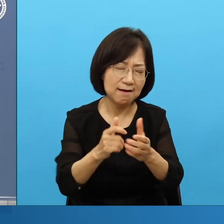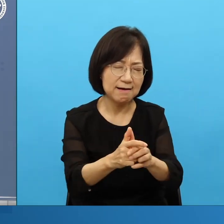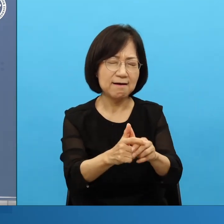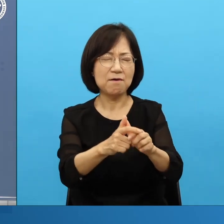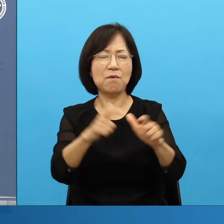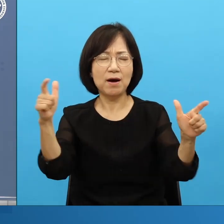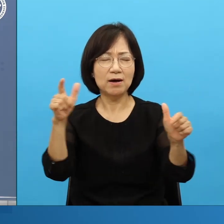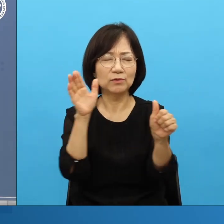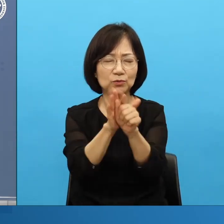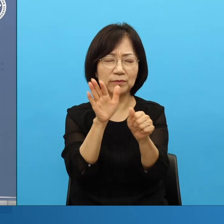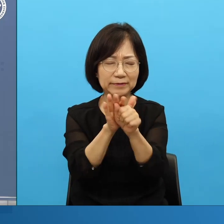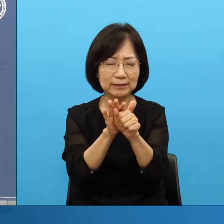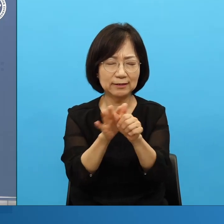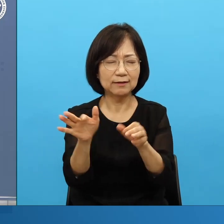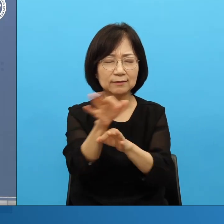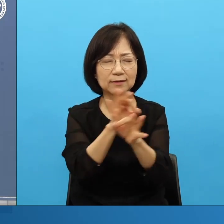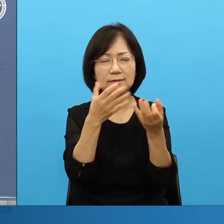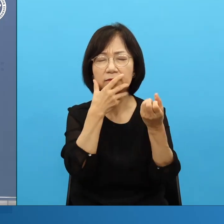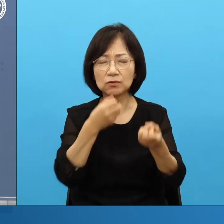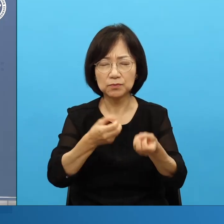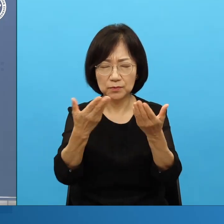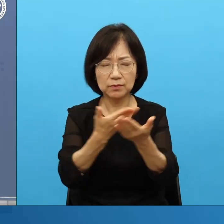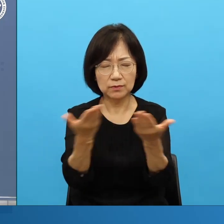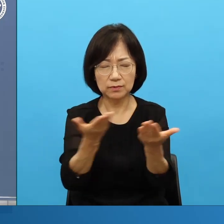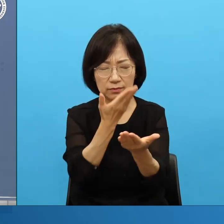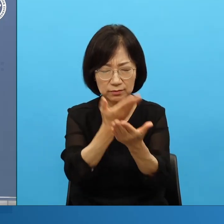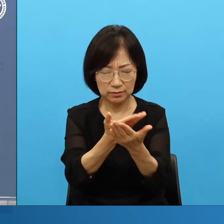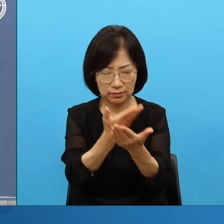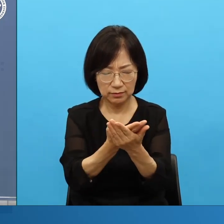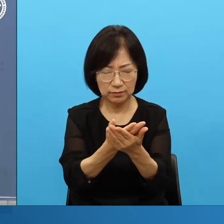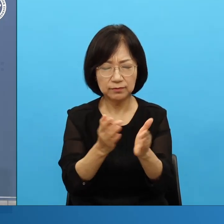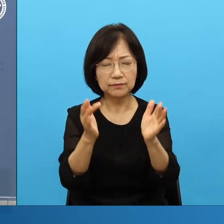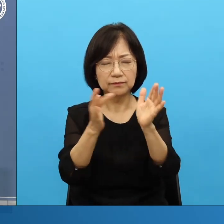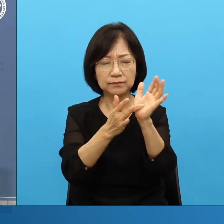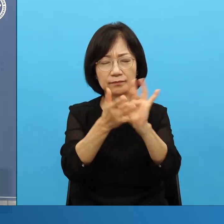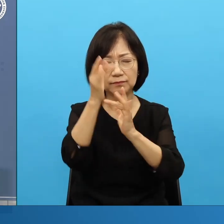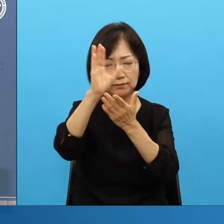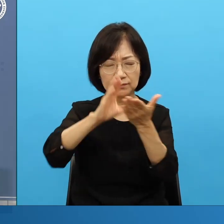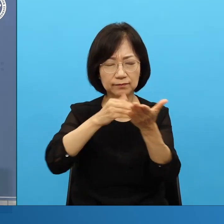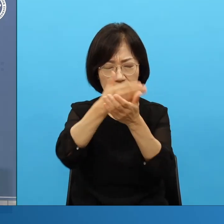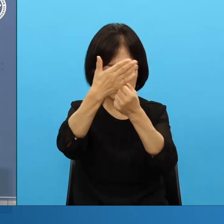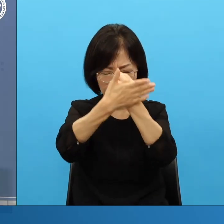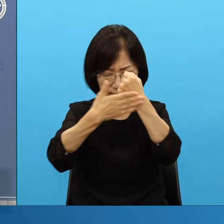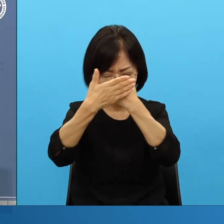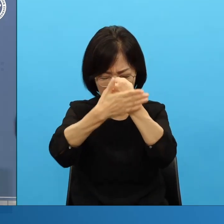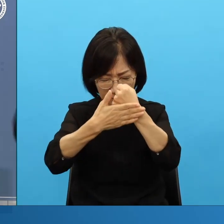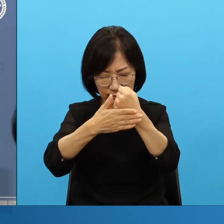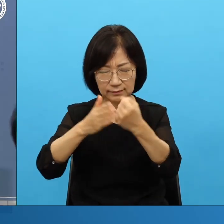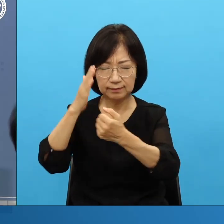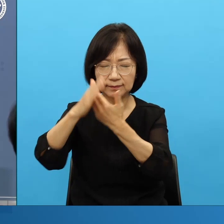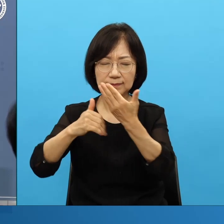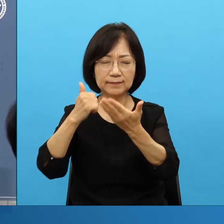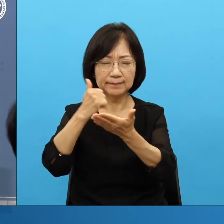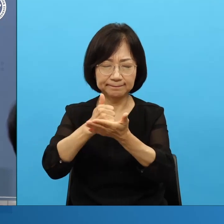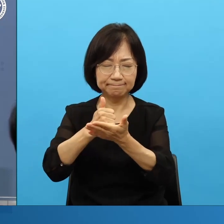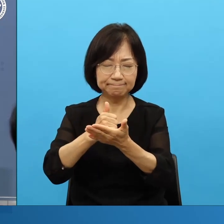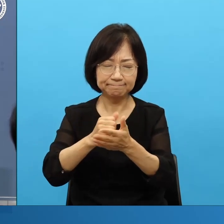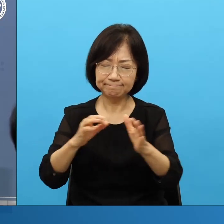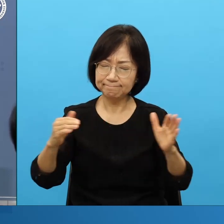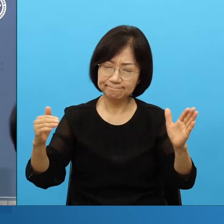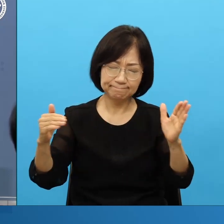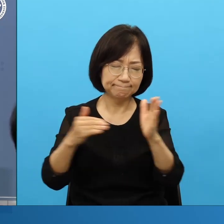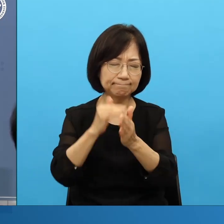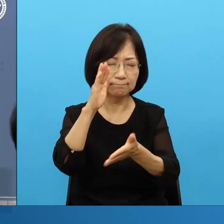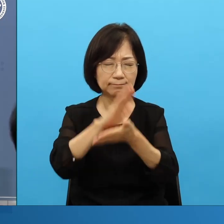economy to be able to restore and revive all the churches that are closing its doors throughout the world. 예수 그리스도의 은혜와 Now by the grace of our Lord Jesus Christ 하나님의